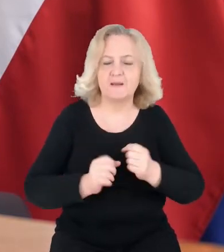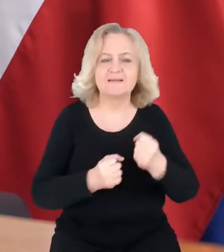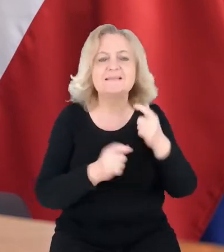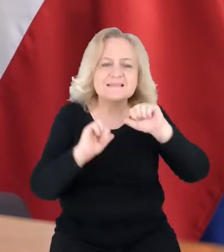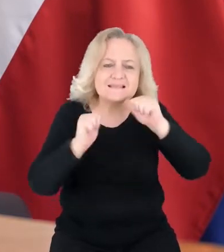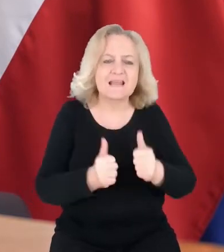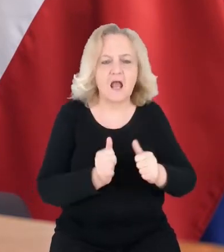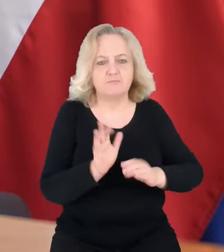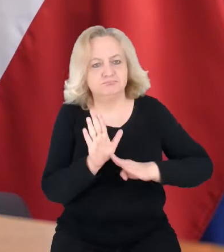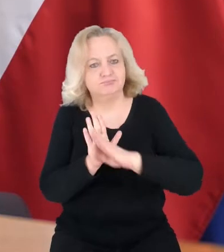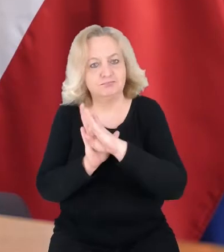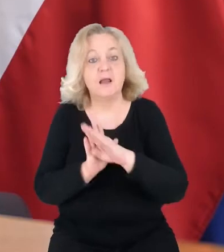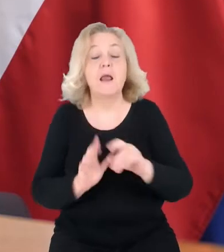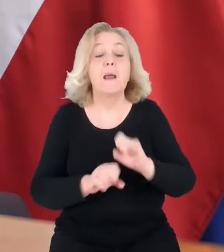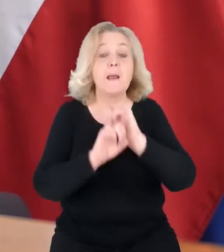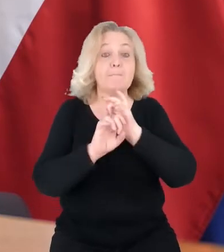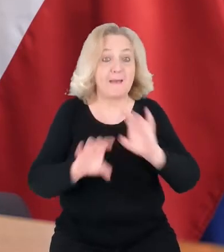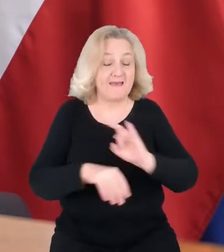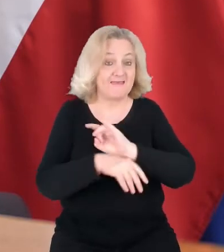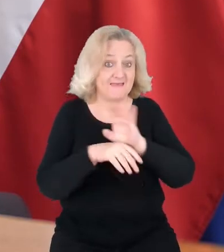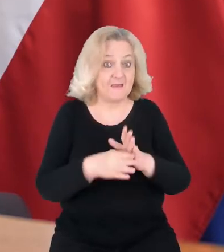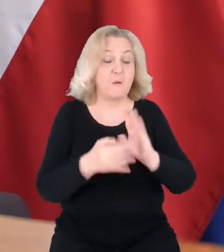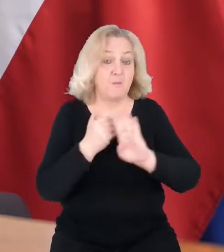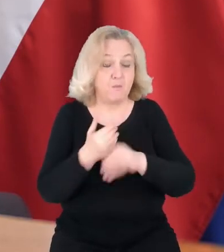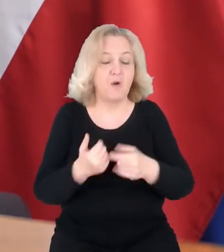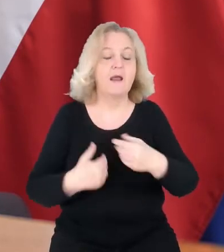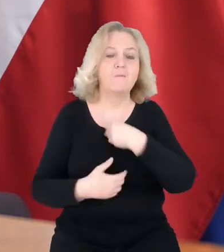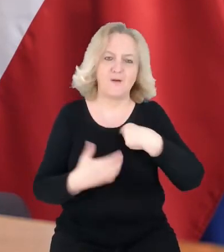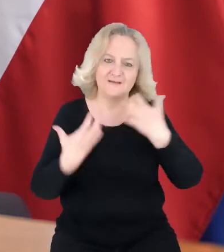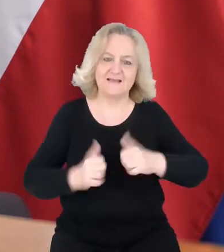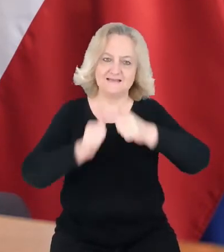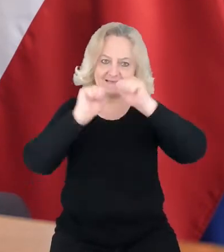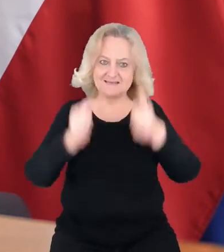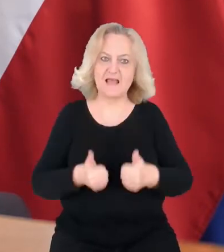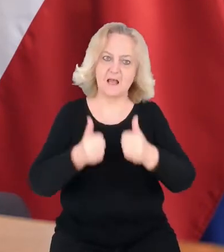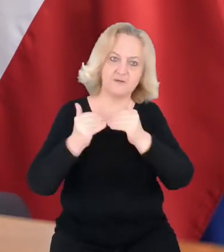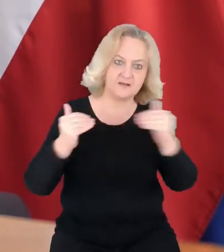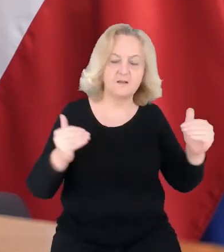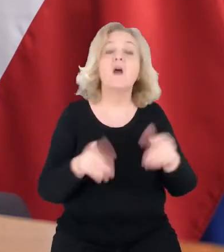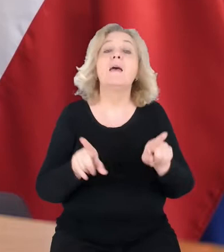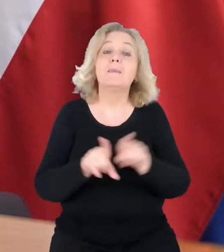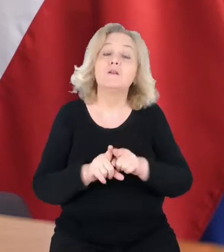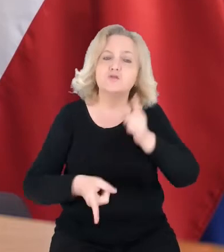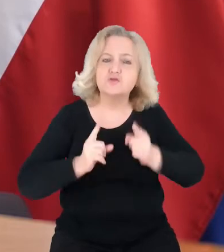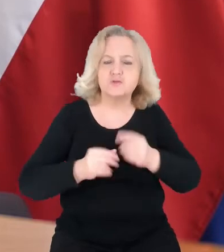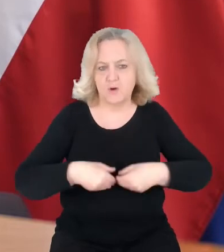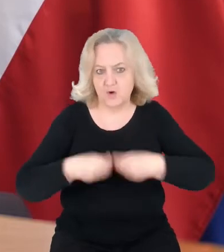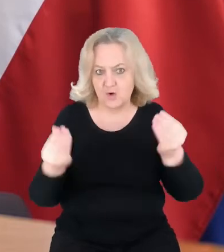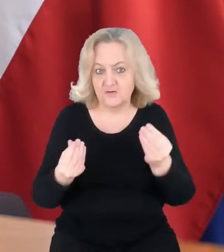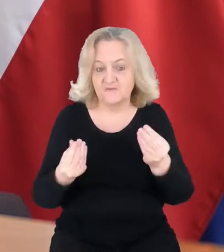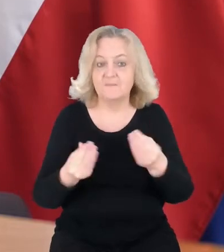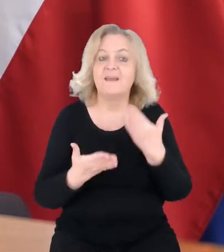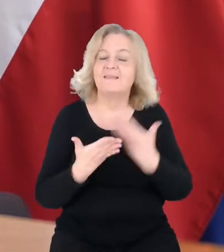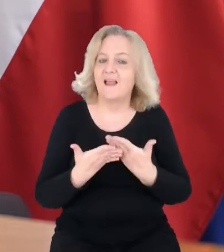wzrostu. Po pandemii chcemy zagwarantować Polsce stabilność, a jednocześnie jeszcze przyspieszyć w rozwoju. Dlatego